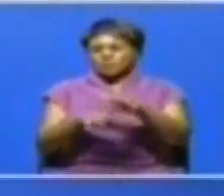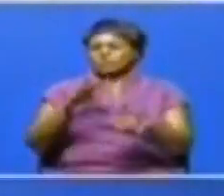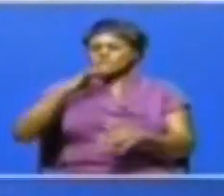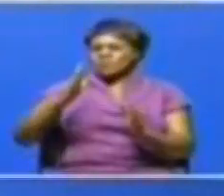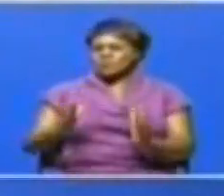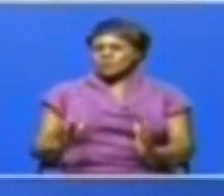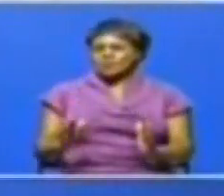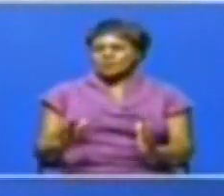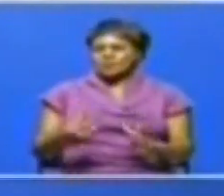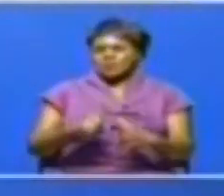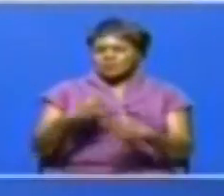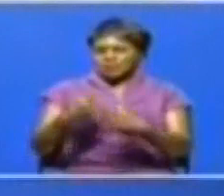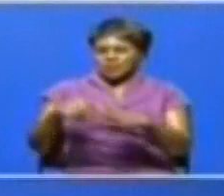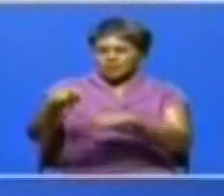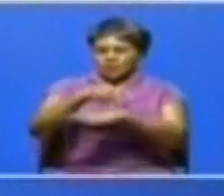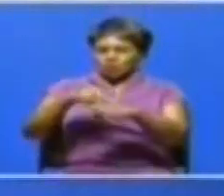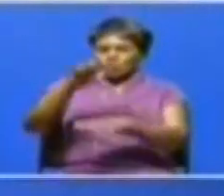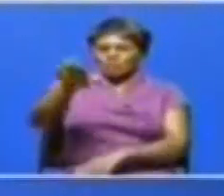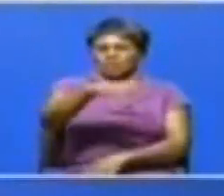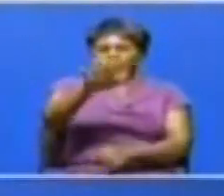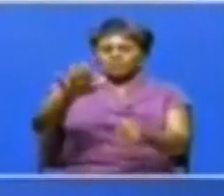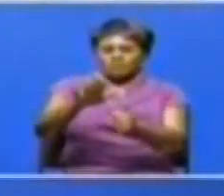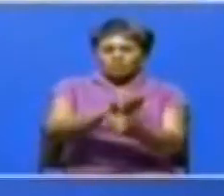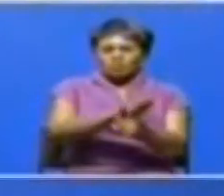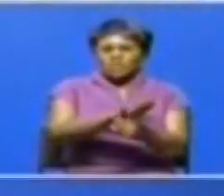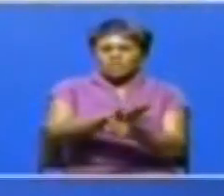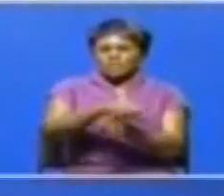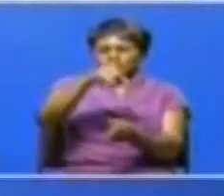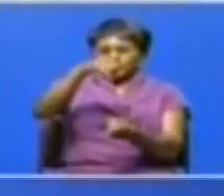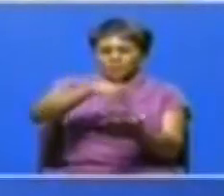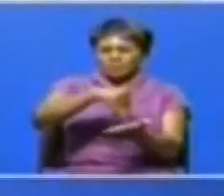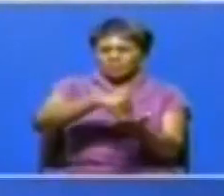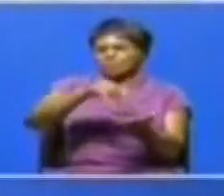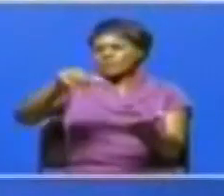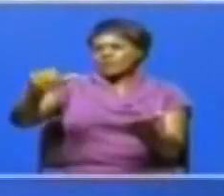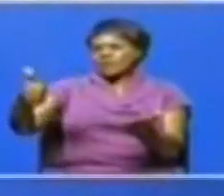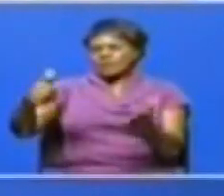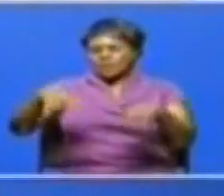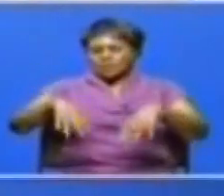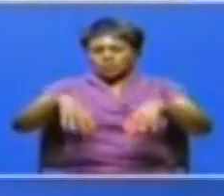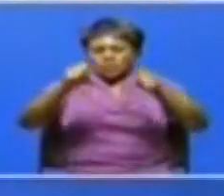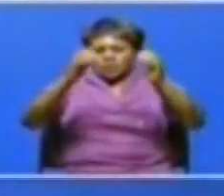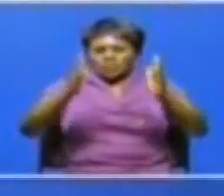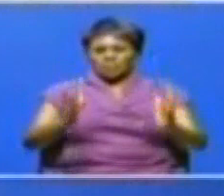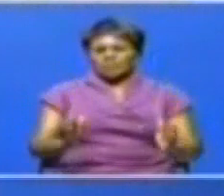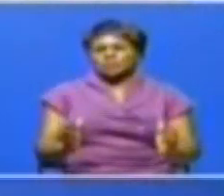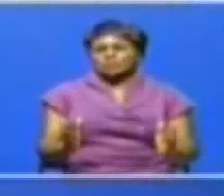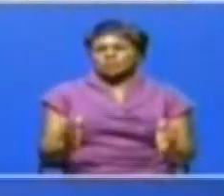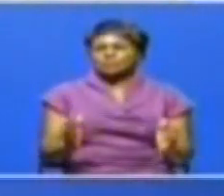na wakishafanya hivyo bunge la taifa zitakuwa zimekuwa fully composed. Hiyo nyingine ya machairman.